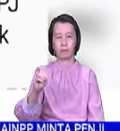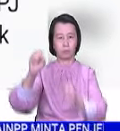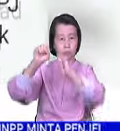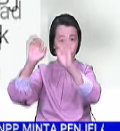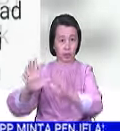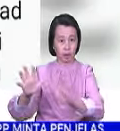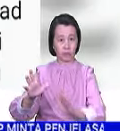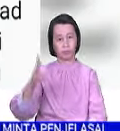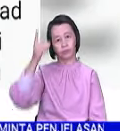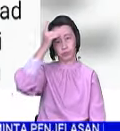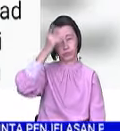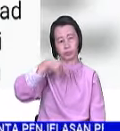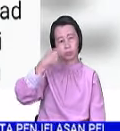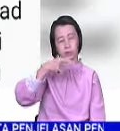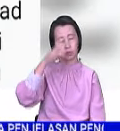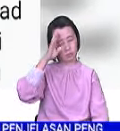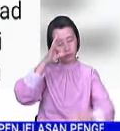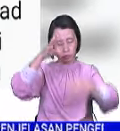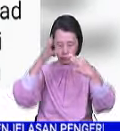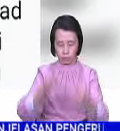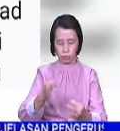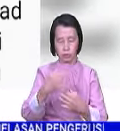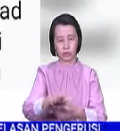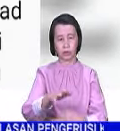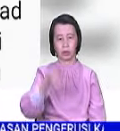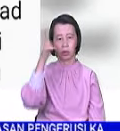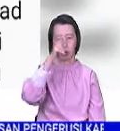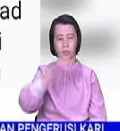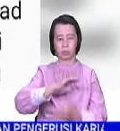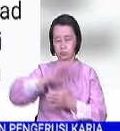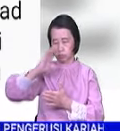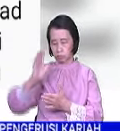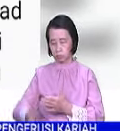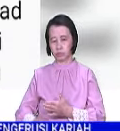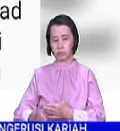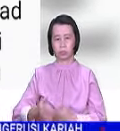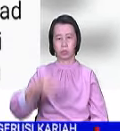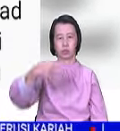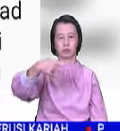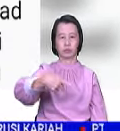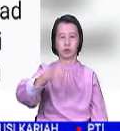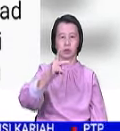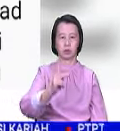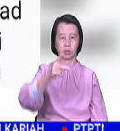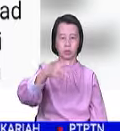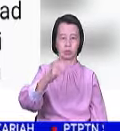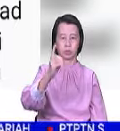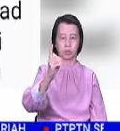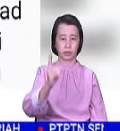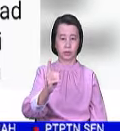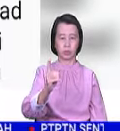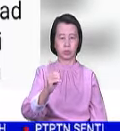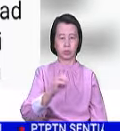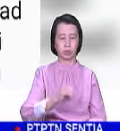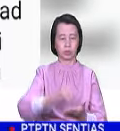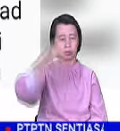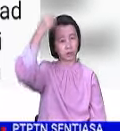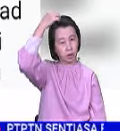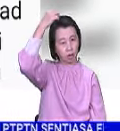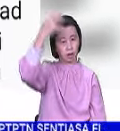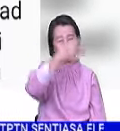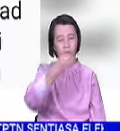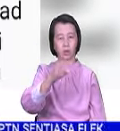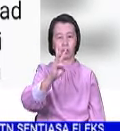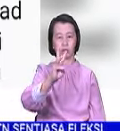atau berani berkata keputusan itu dibuat setelah kerajaan menamatkan pelaksanaan perintah kawalan pergerakan diperketat kan di negeri